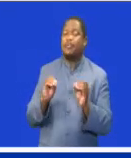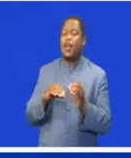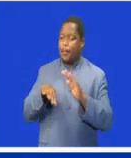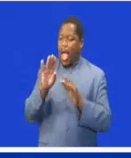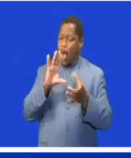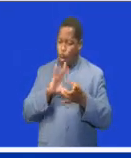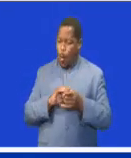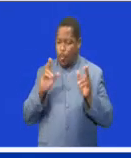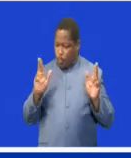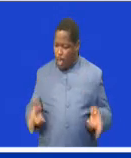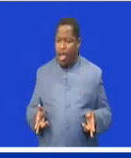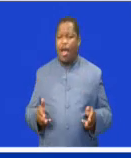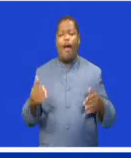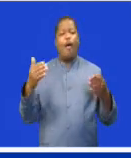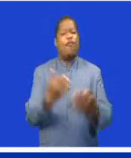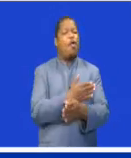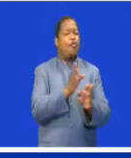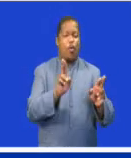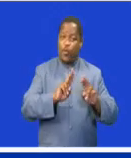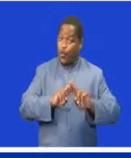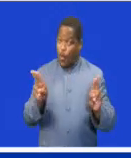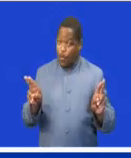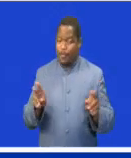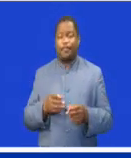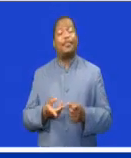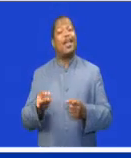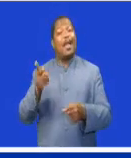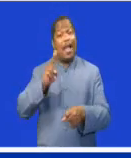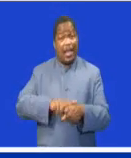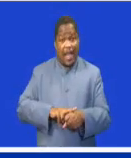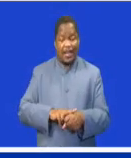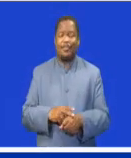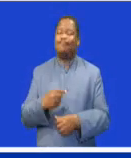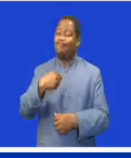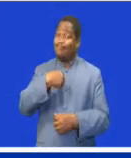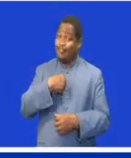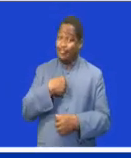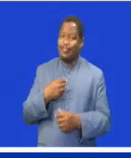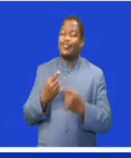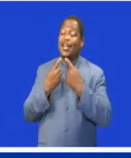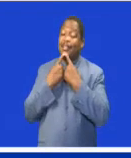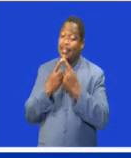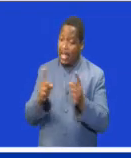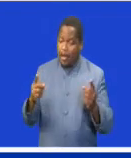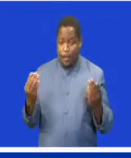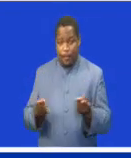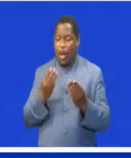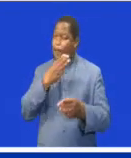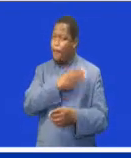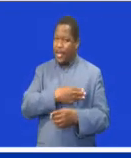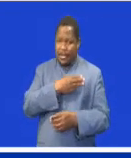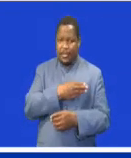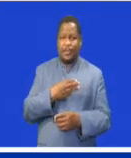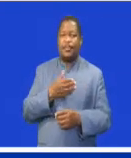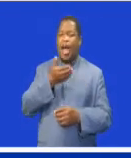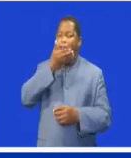ekhaya. Lo sicizelela kakhulu bekunene ukuthi bantu bagqoke emamask ngaso